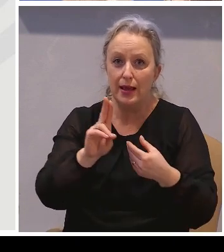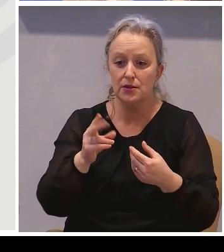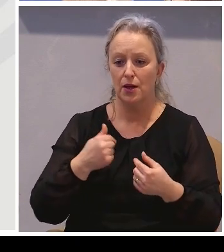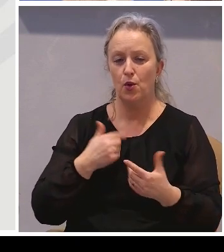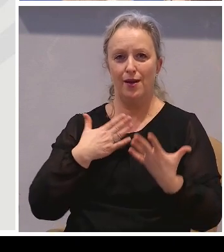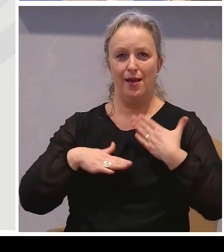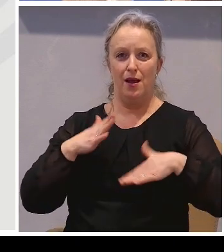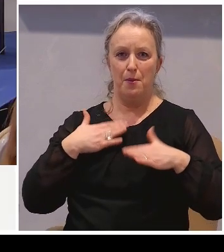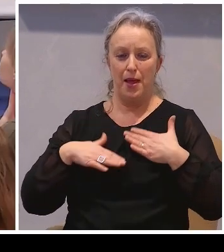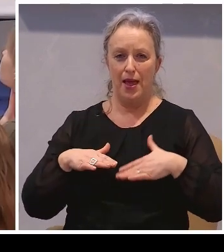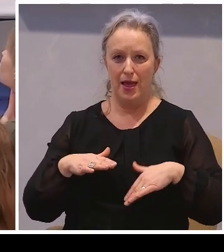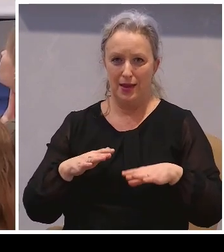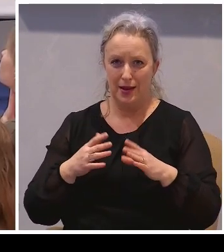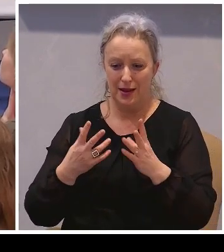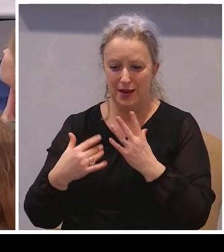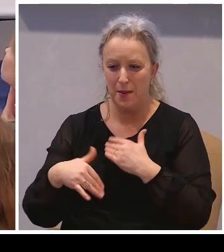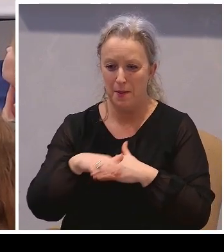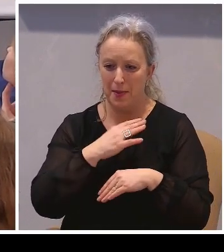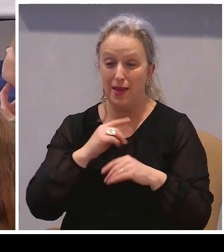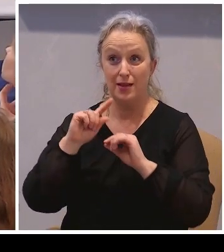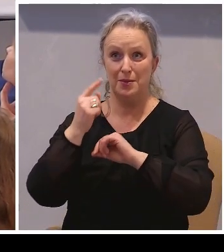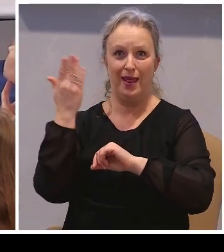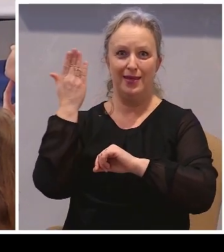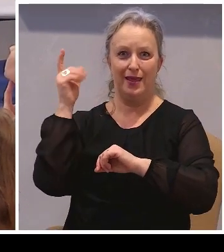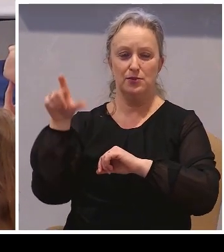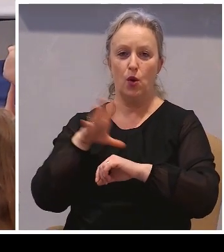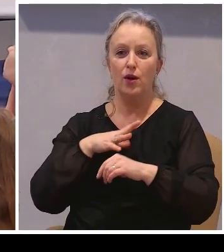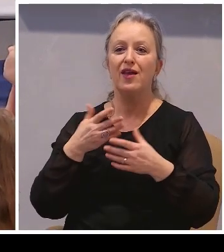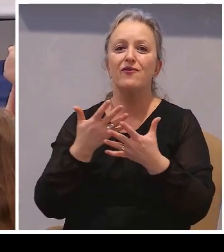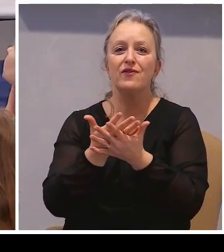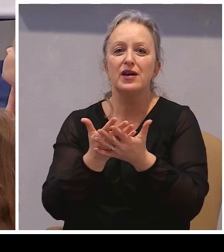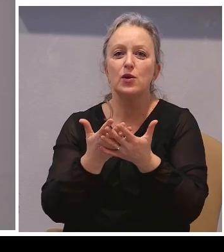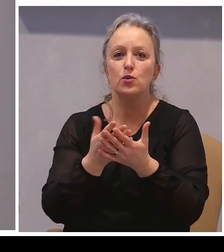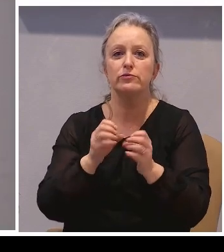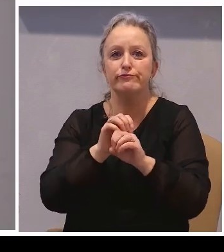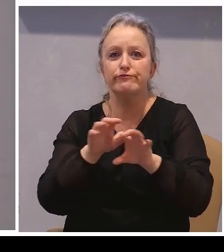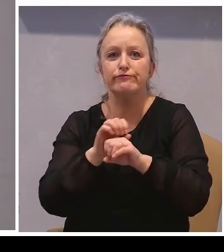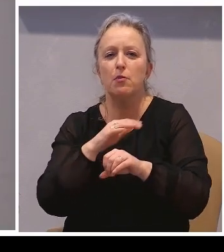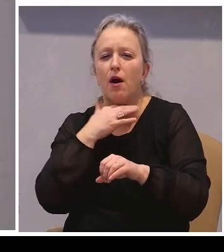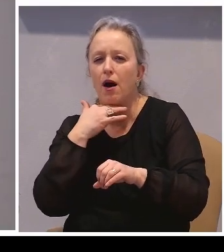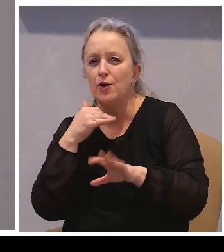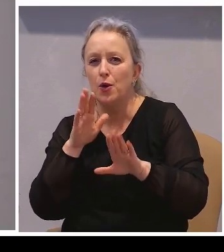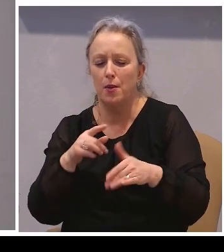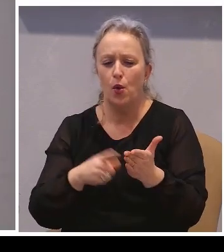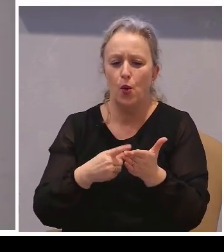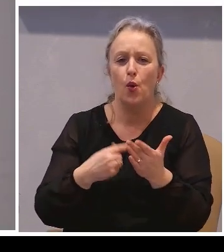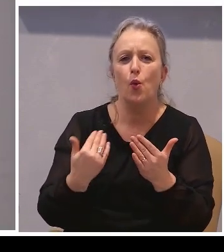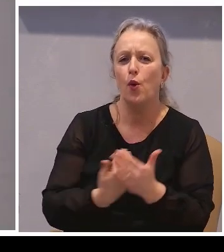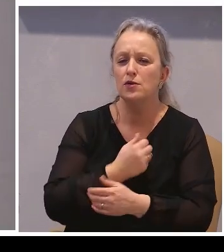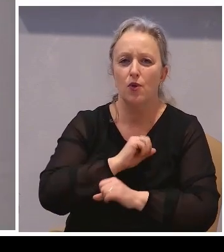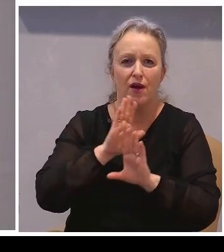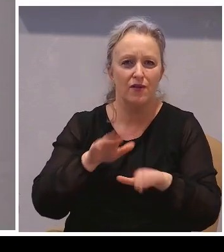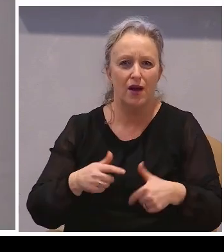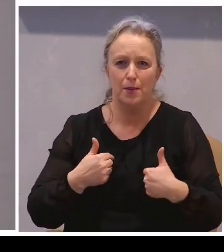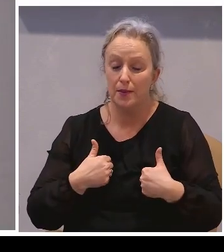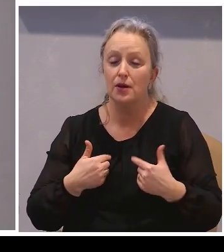between different decision makers meie in sessioonis here. esimene ettekandja rääkis nendest võrgustikest hästi I'm very laialt, ma happy tegelikult ei pea seda üle that the kordama. first presenter See on spoke kõik see, about the mis